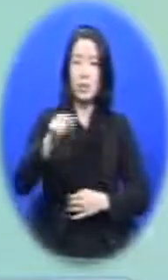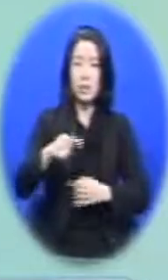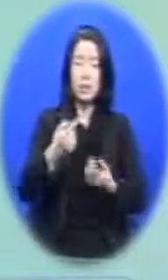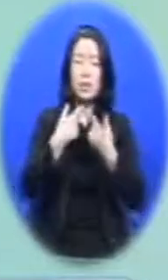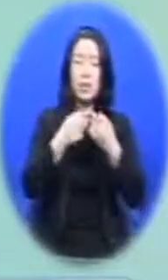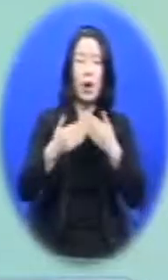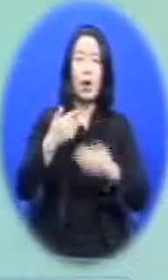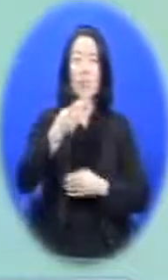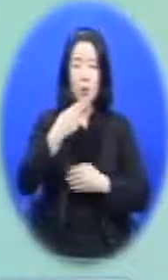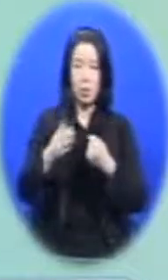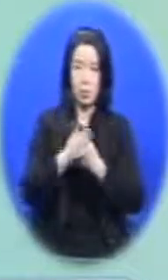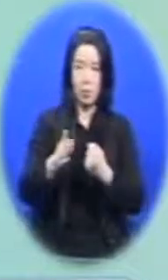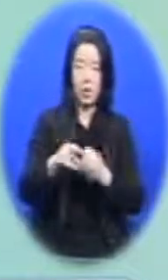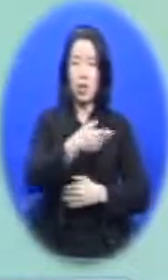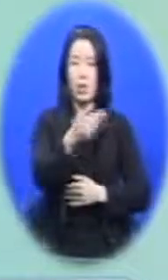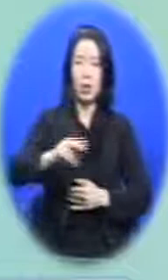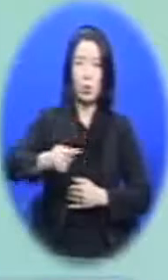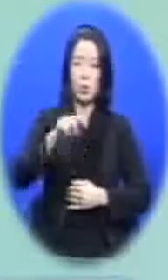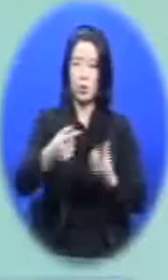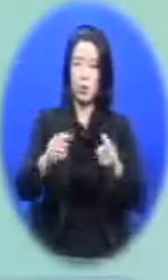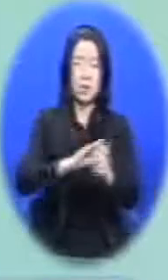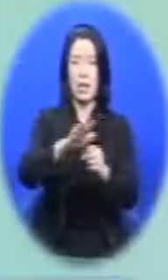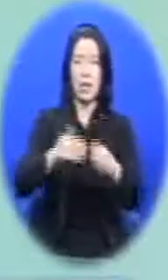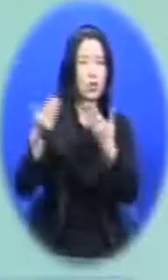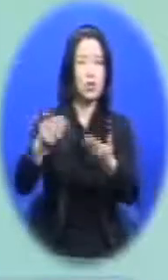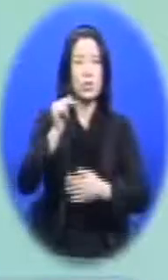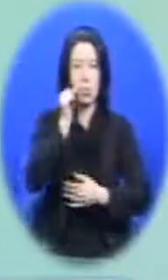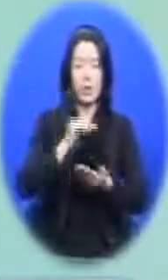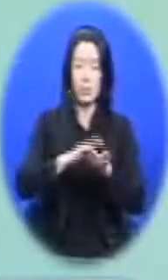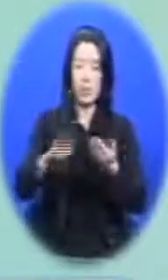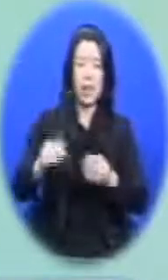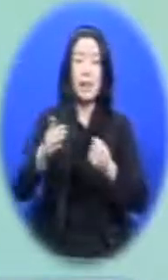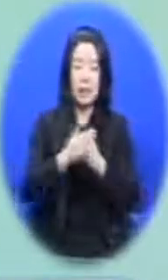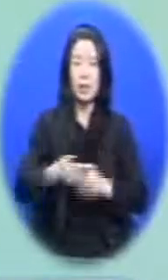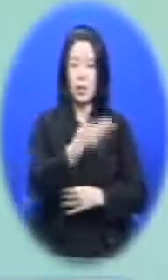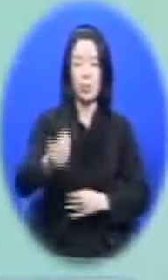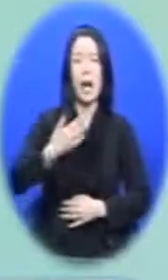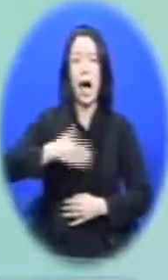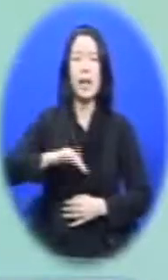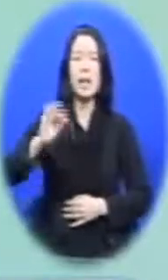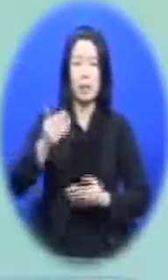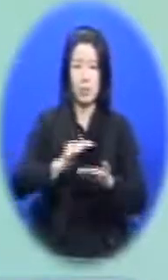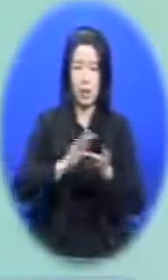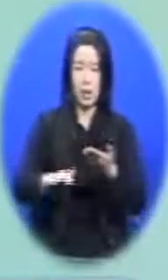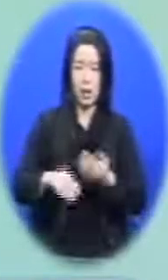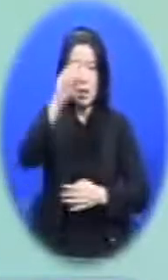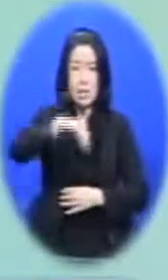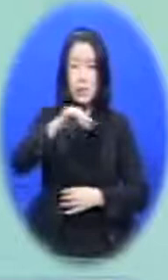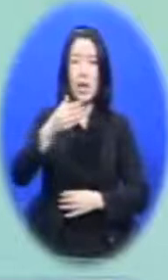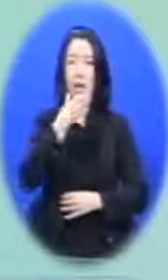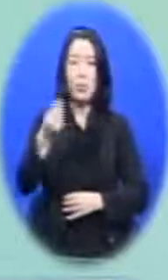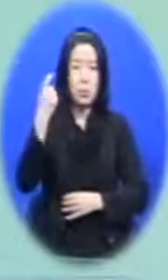못하니까 여러분도 그렇게 사랑을 못하는 거죠. 그래서 여러분이 알아야 됩니다. 십자가의